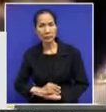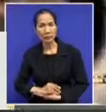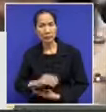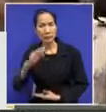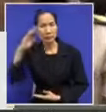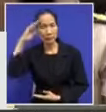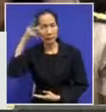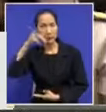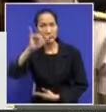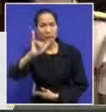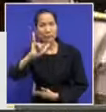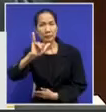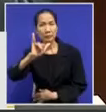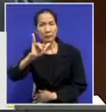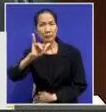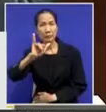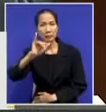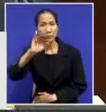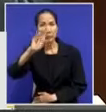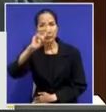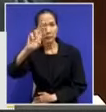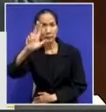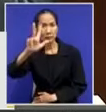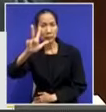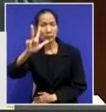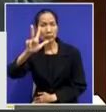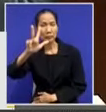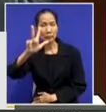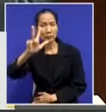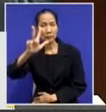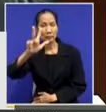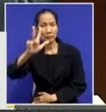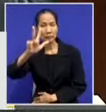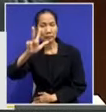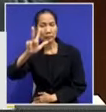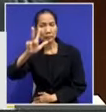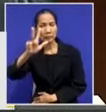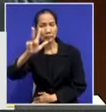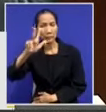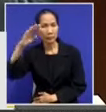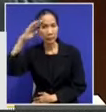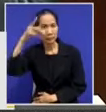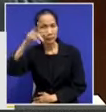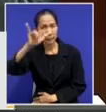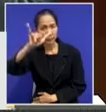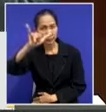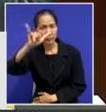่พลเอกประยุทธ์จันทร์โอชาครับ 603นายสฤทธิ์พงษ์เกี่ยวข้อง พลเอกประยุทธ์